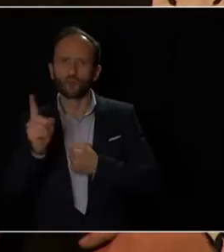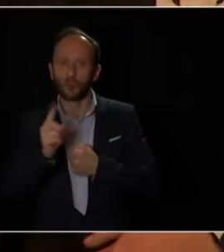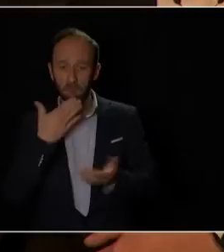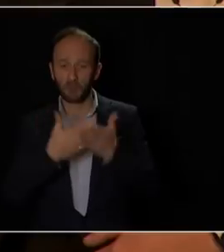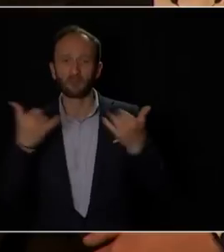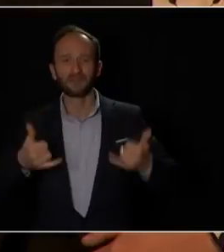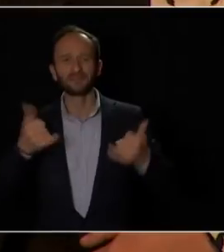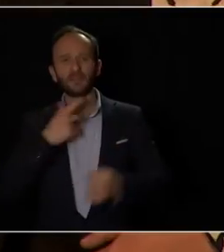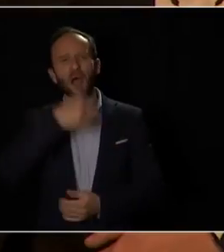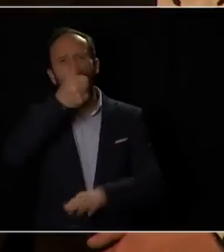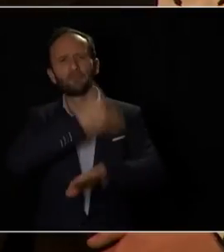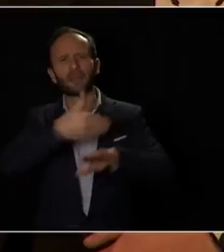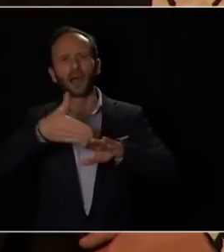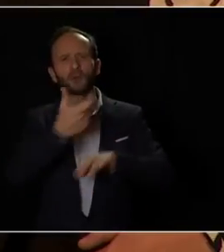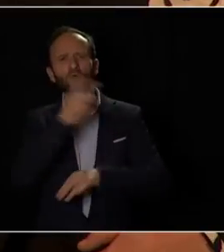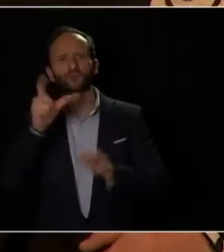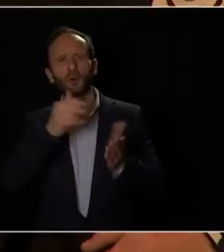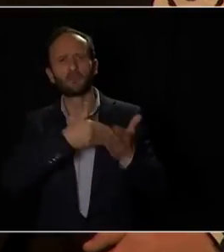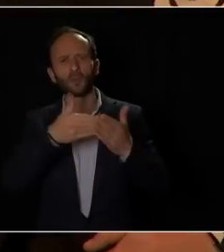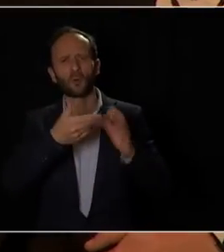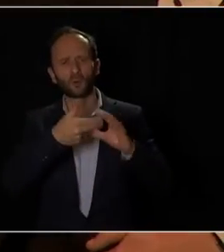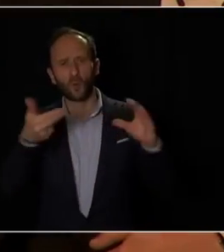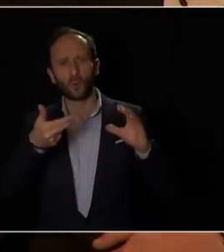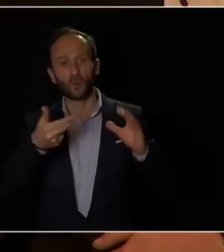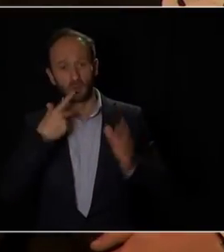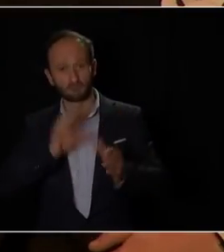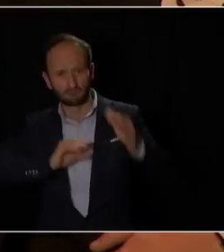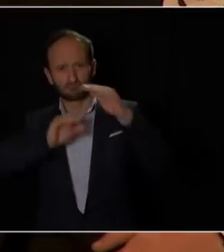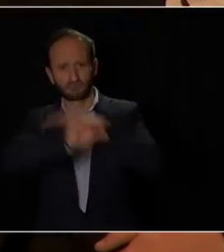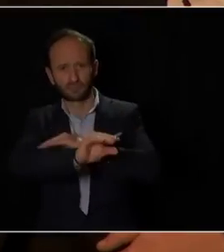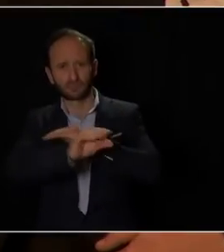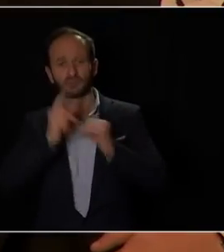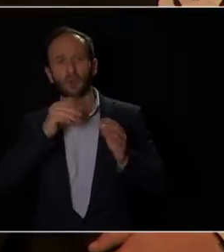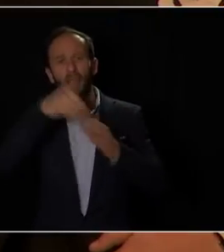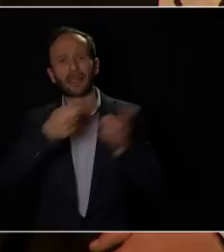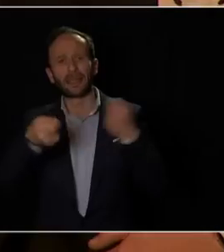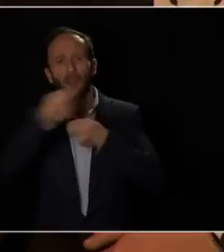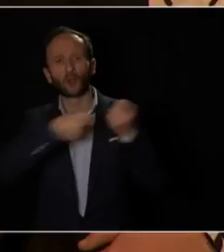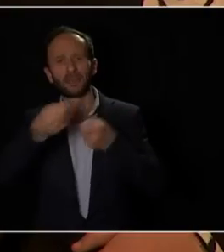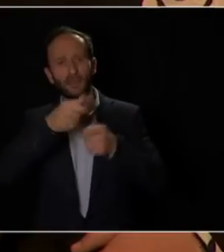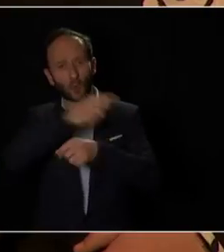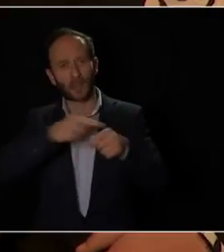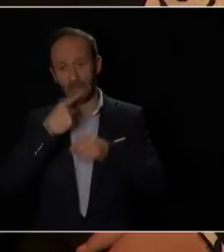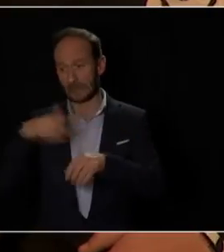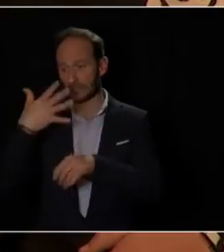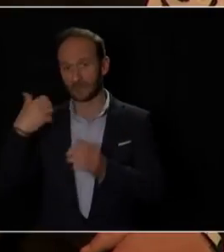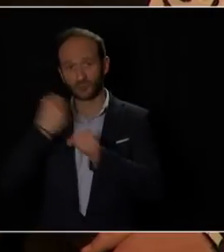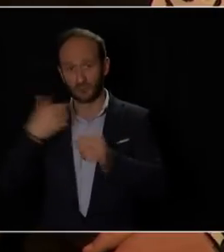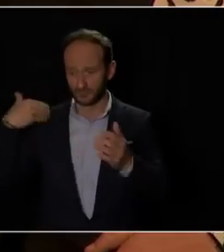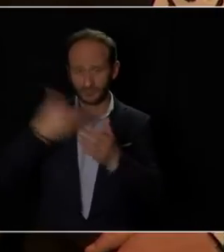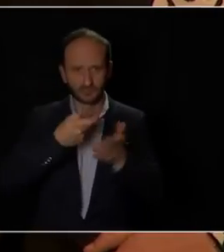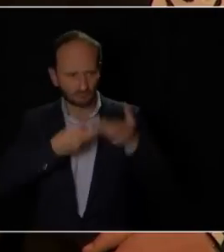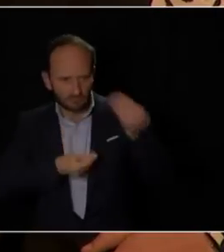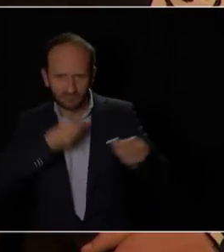1,2 milliard d'euros ont été injectés dans l'économie locale ces 15 dernières années pour donner et pour doter notre